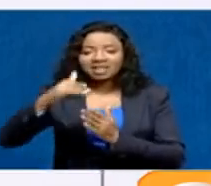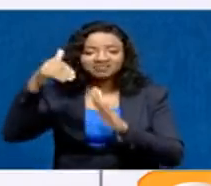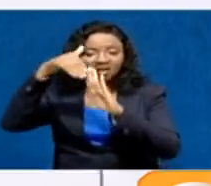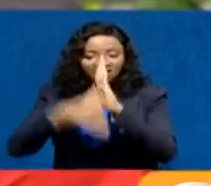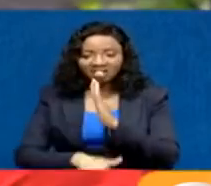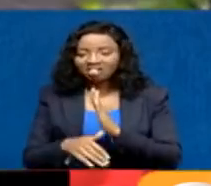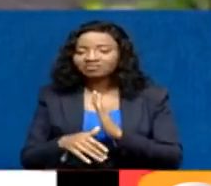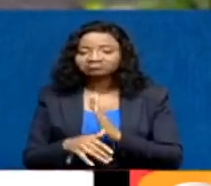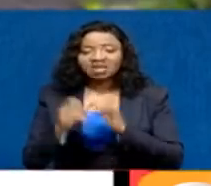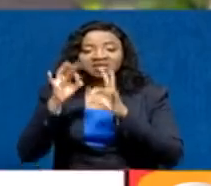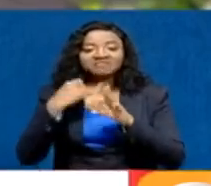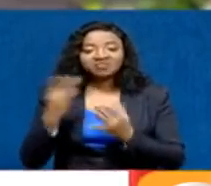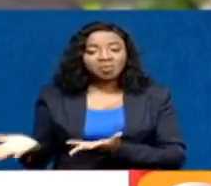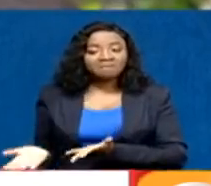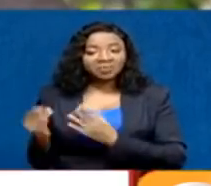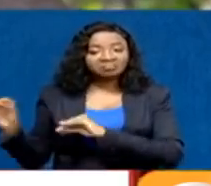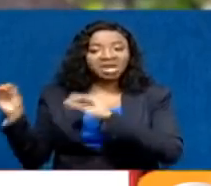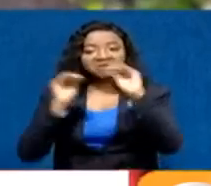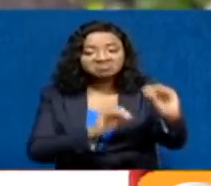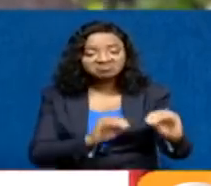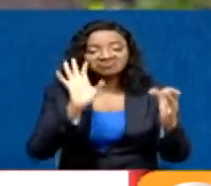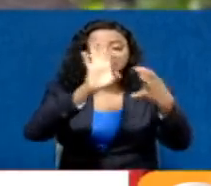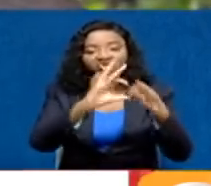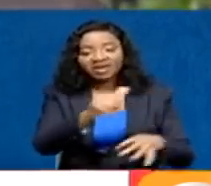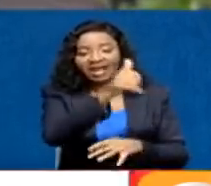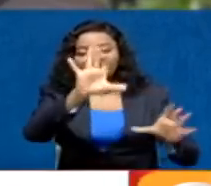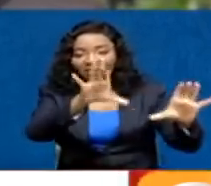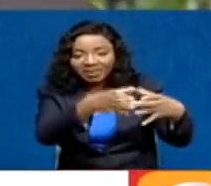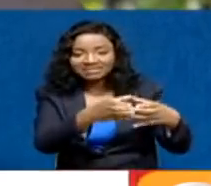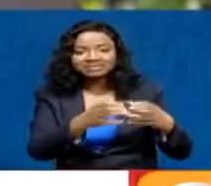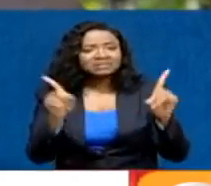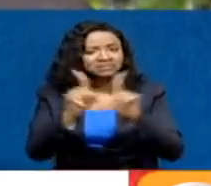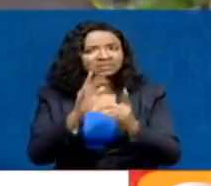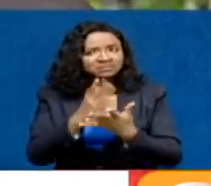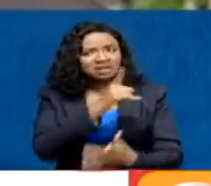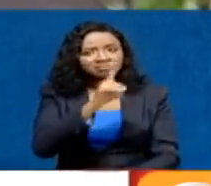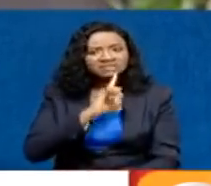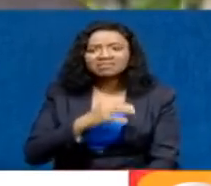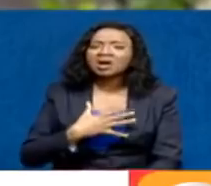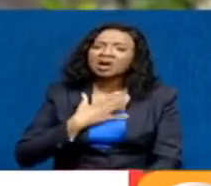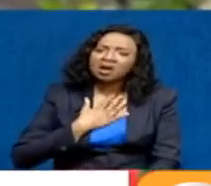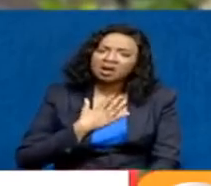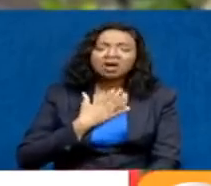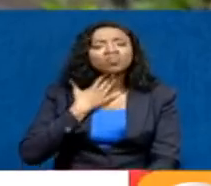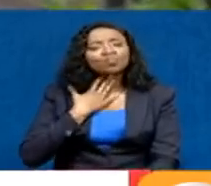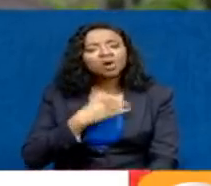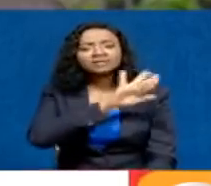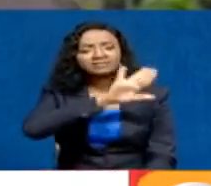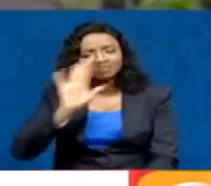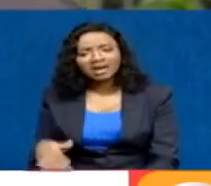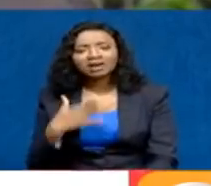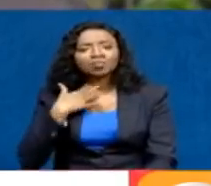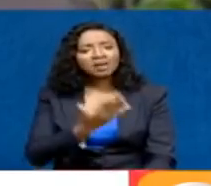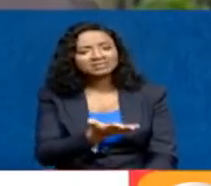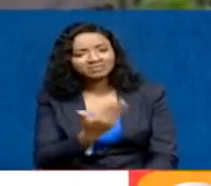Ambao walienda ule mlengo mwingine na ambao wamekuwa kienda, wameenda huko, hata wengi wao wanasema sasa wanataka kurudi nyumbani kwa sababu